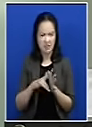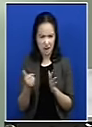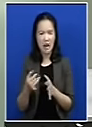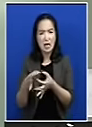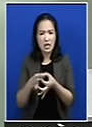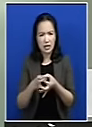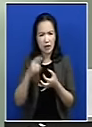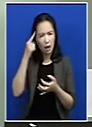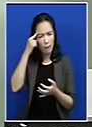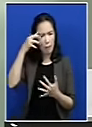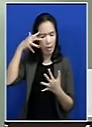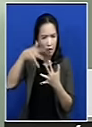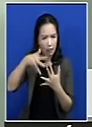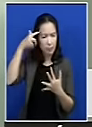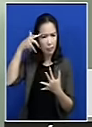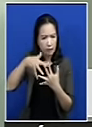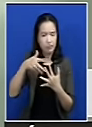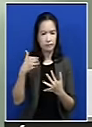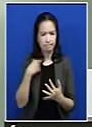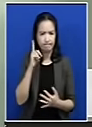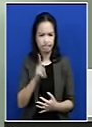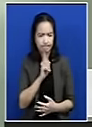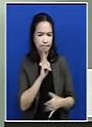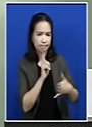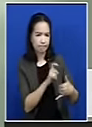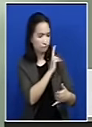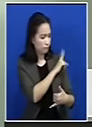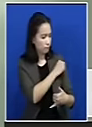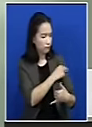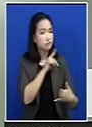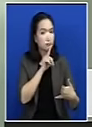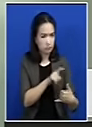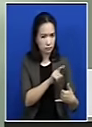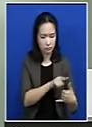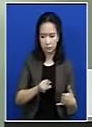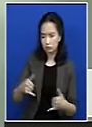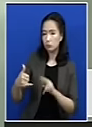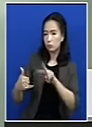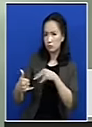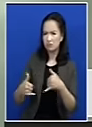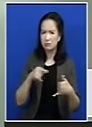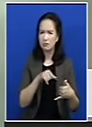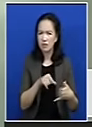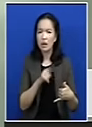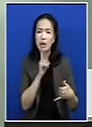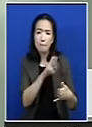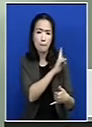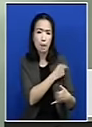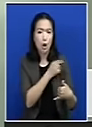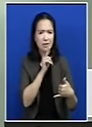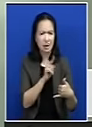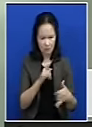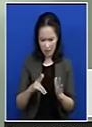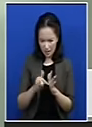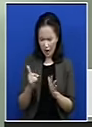ผู้ที่มีอาการทางจิตเวชต่างๆต้องไปถามคุณหมอที่รักษาคุณเจนภพนี่แหละครับว่ายานี้เป็นยาอะไรมีผลกับ